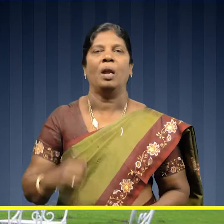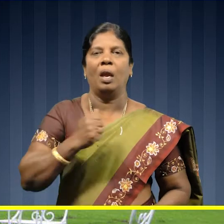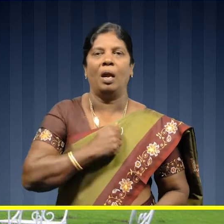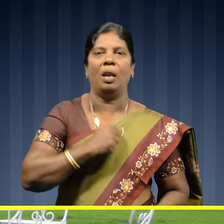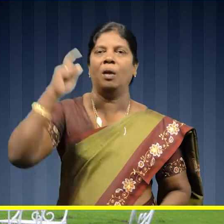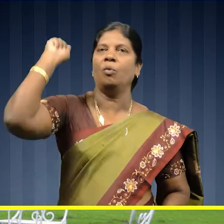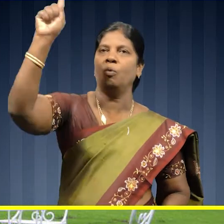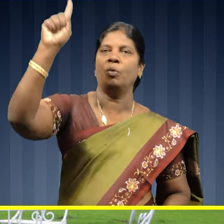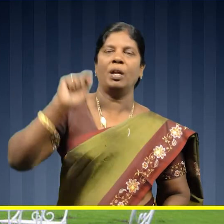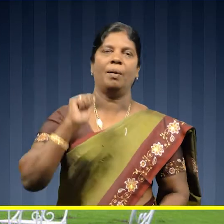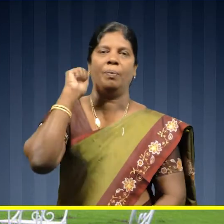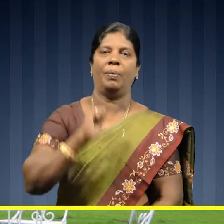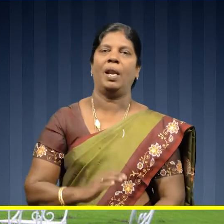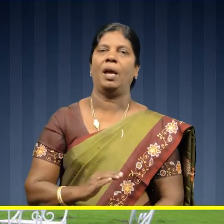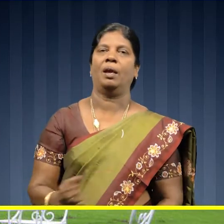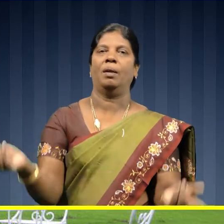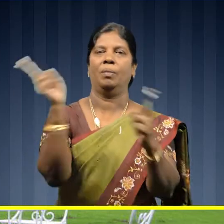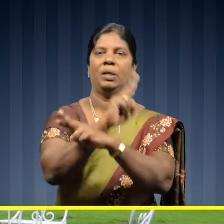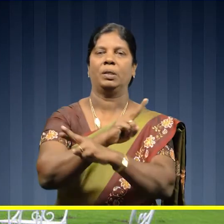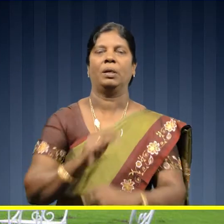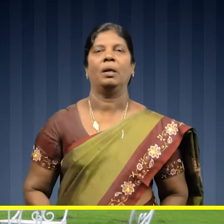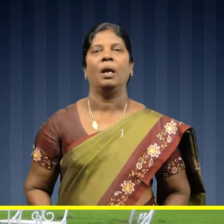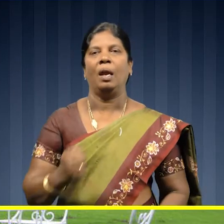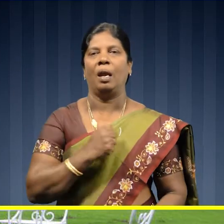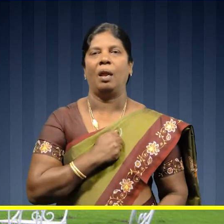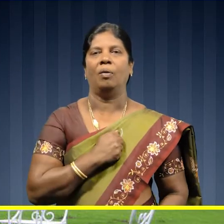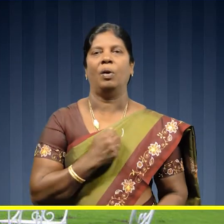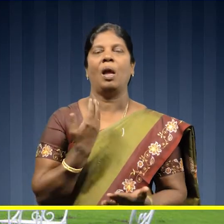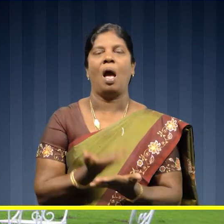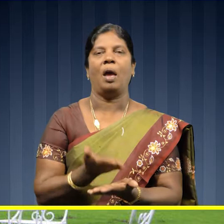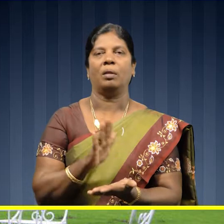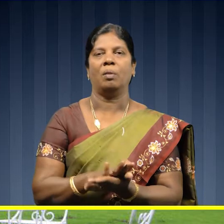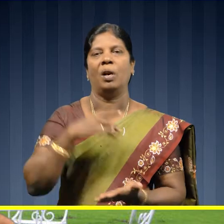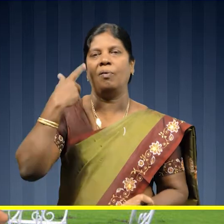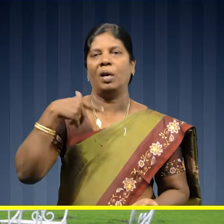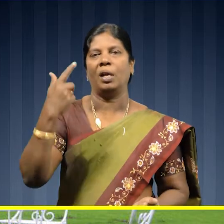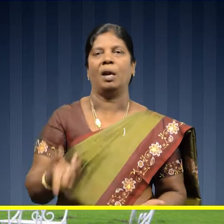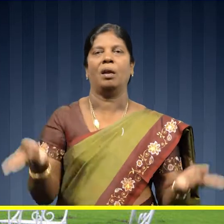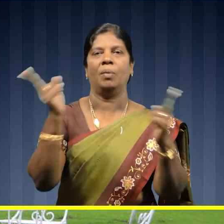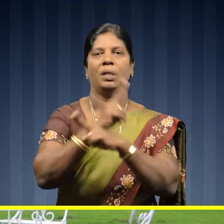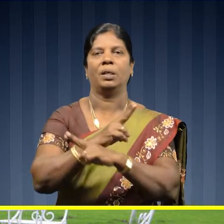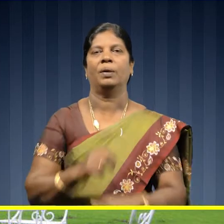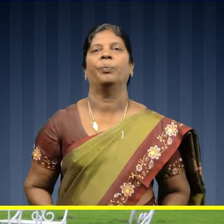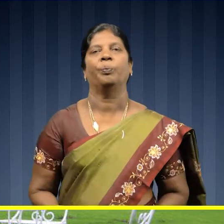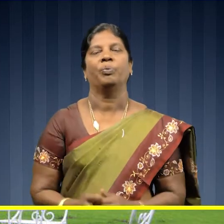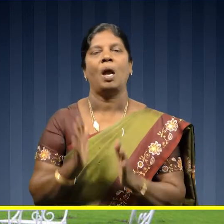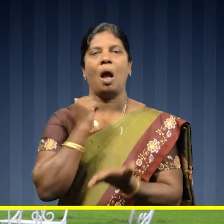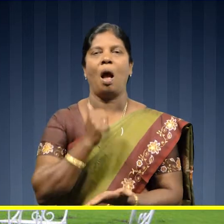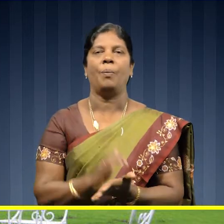மன்னித்தருளும், என்னை உம்முடைய பிள்ளையாக மாற்றும், என் வாழ்க்கையை அர்த்தம் உள்ளதாக்கும்.